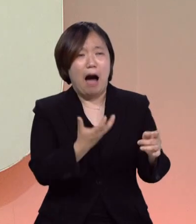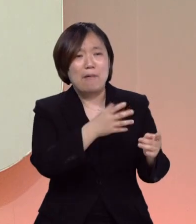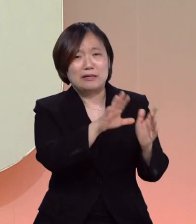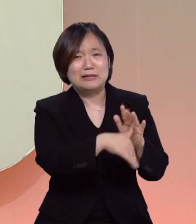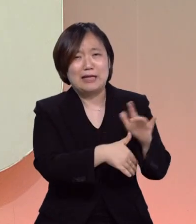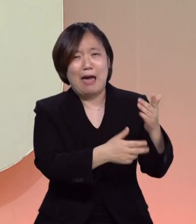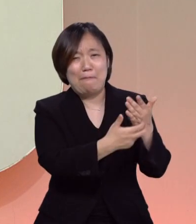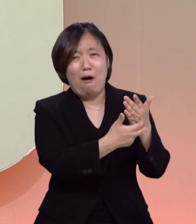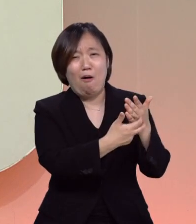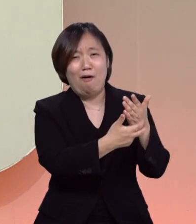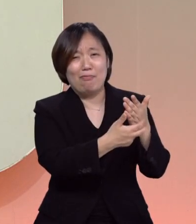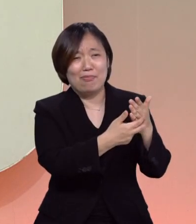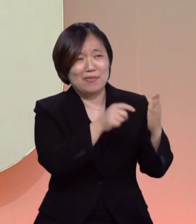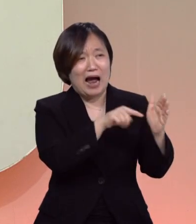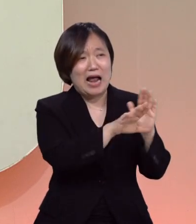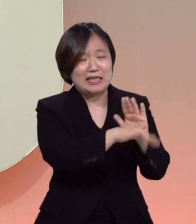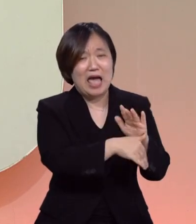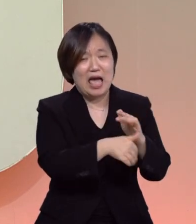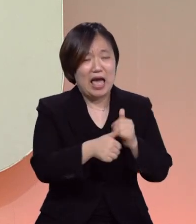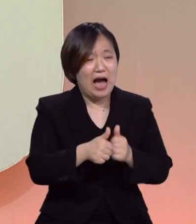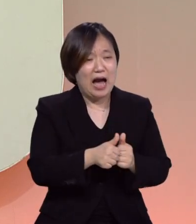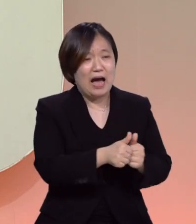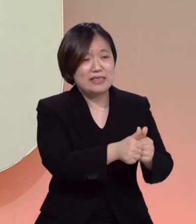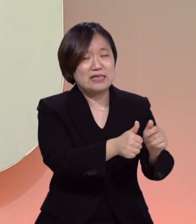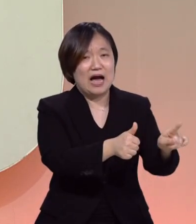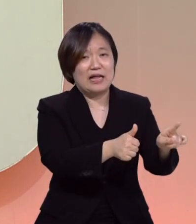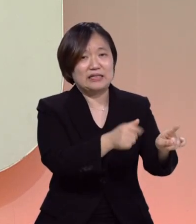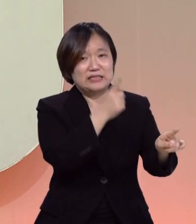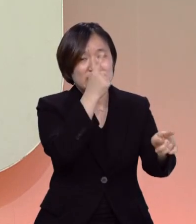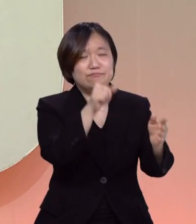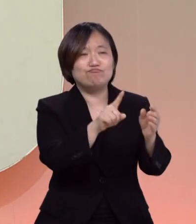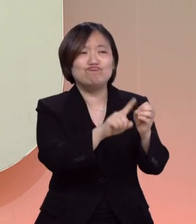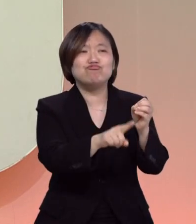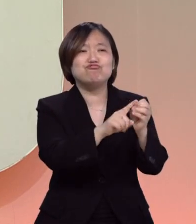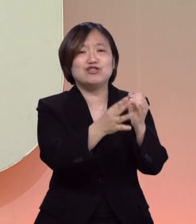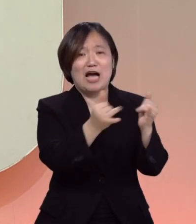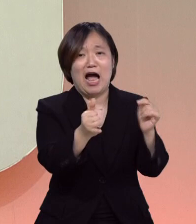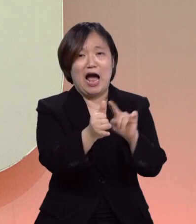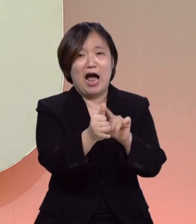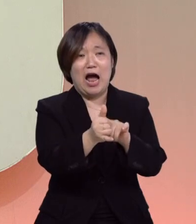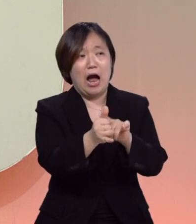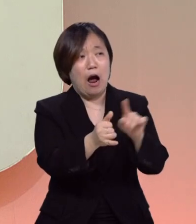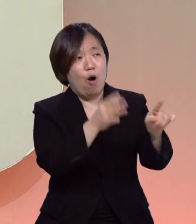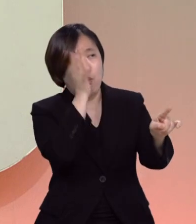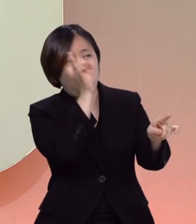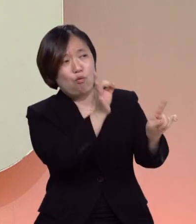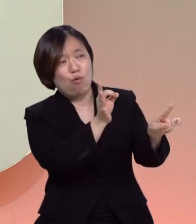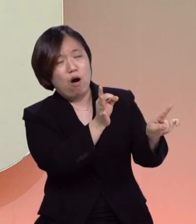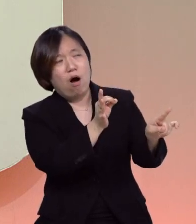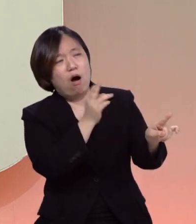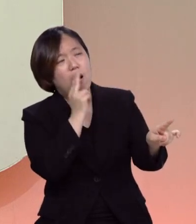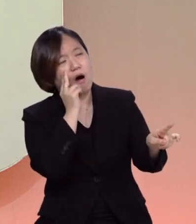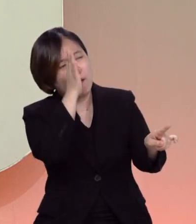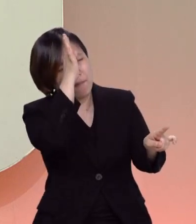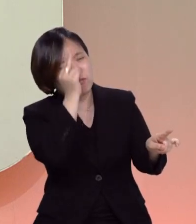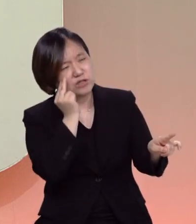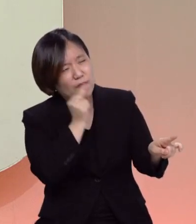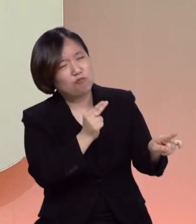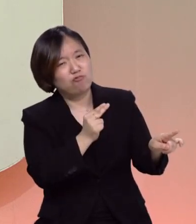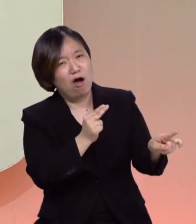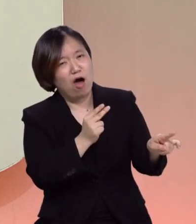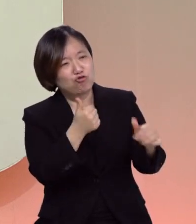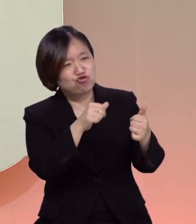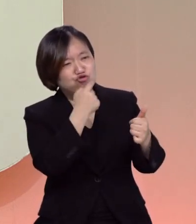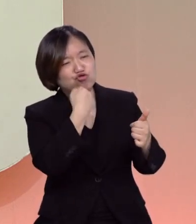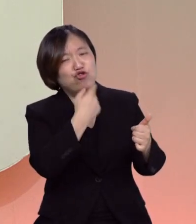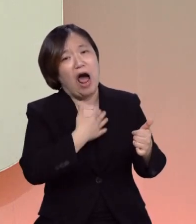봐요 불심이 깊은 근데 그때 수술 안 하면 스님 죽습니다라는 소리까지 들었겠죠 글쓴이 며칠 만에 그냥